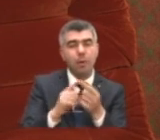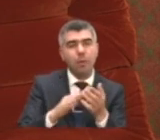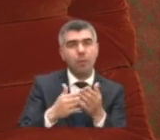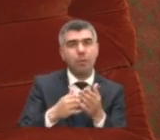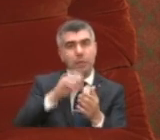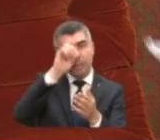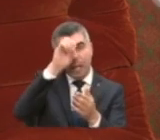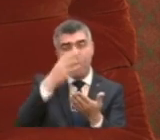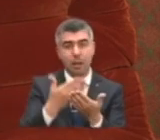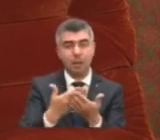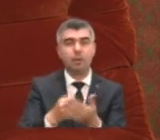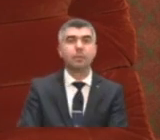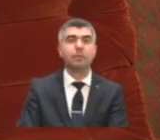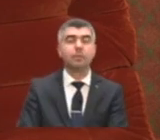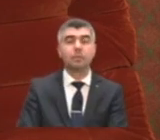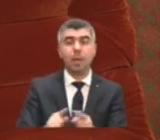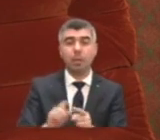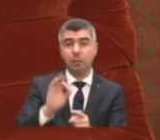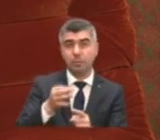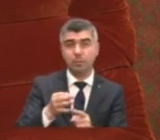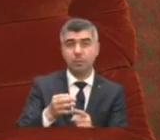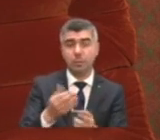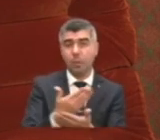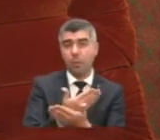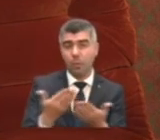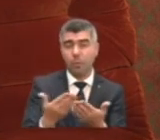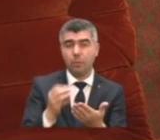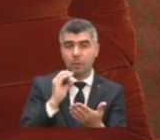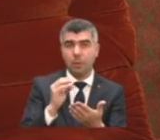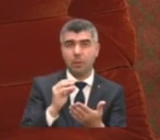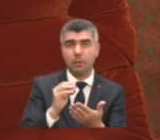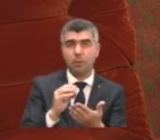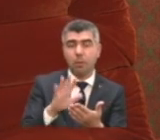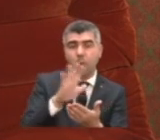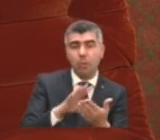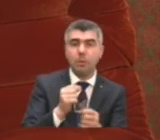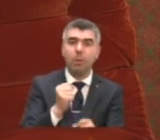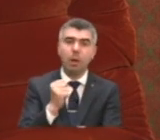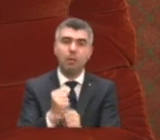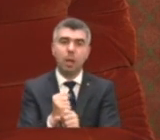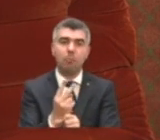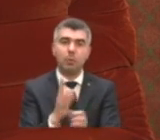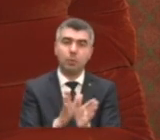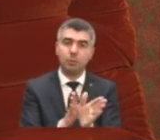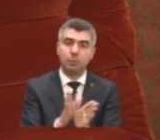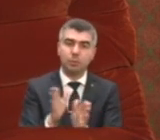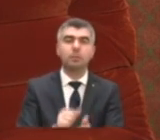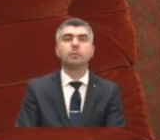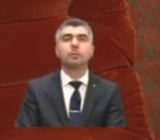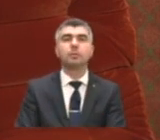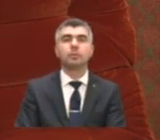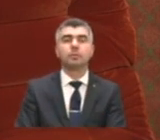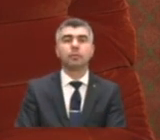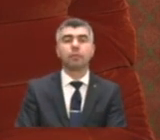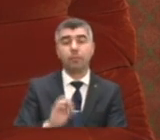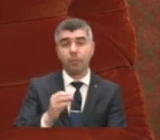فيها النجاعة الطاقية، النجاعة الطاقية في الاستهلاك وفي التشغيل. وقد تم